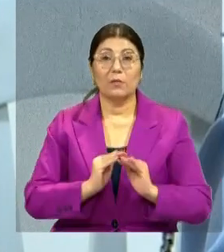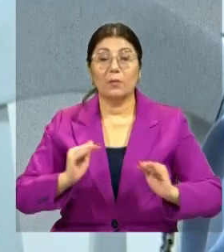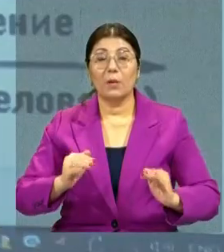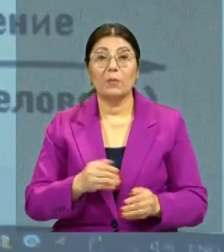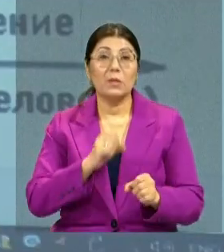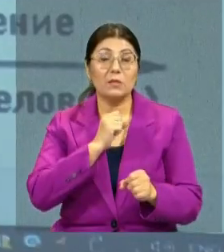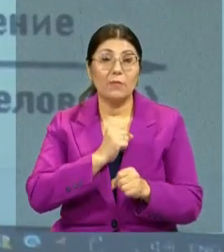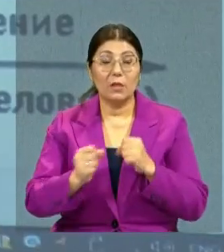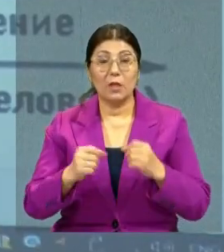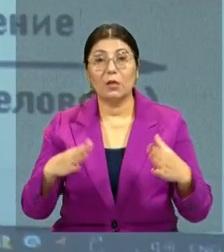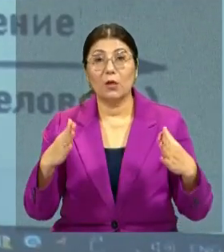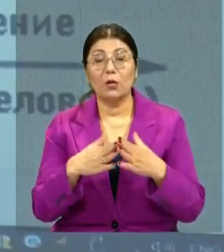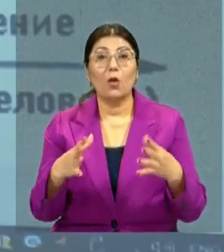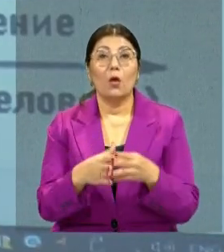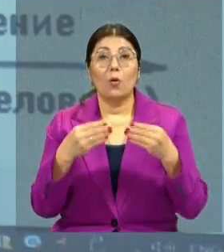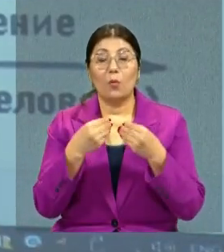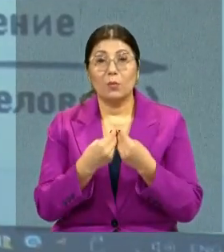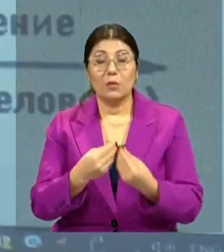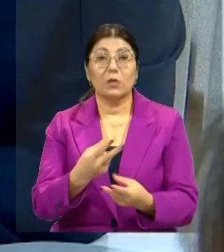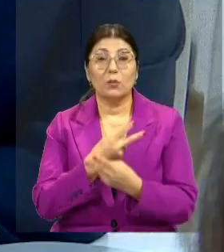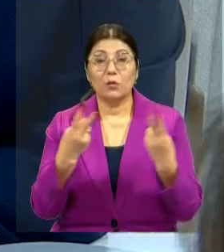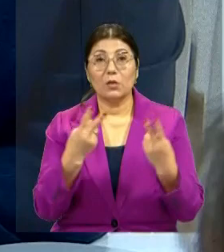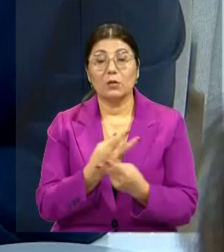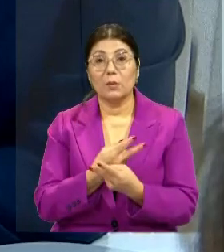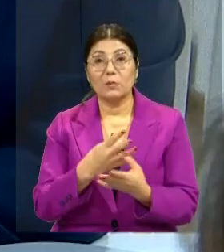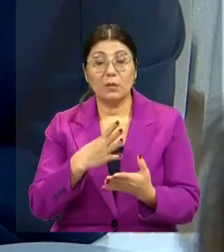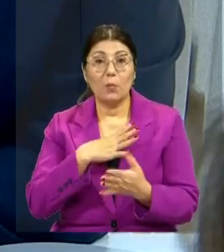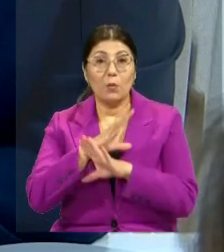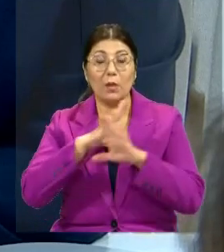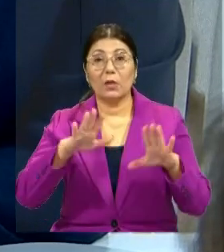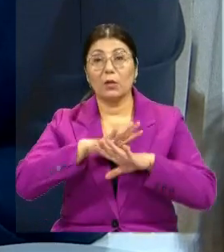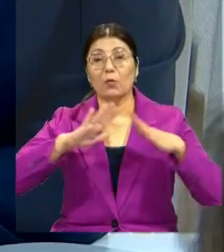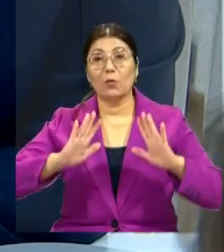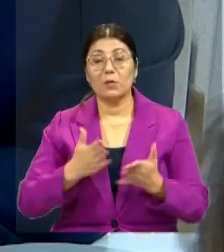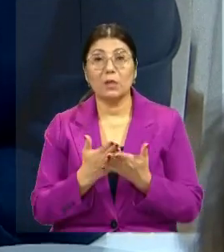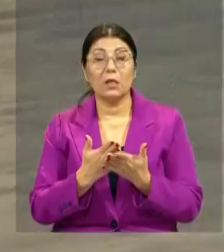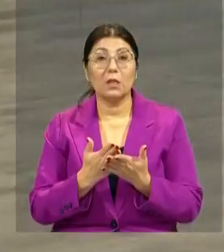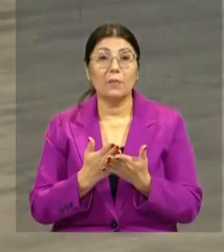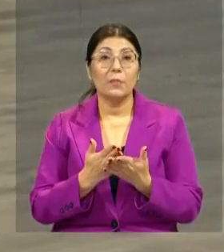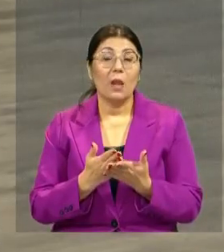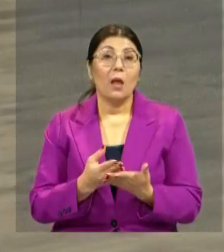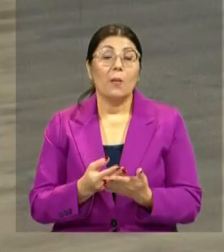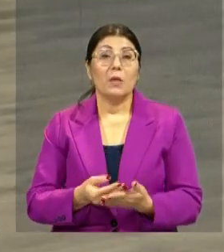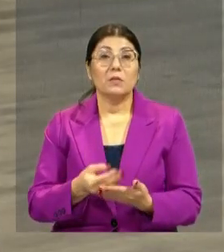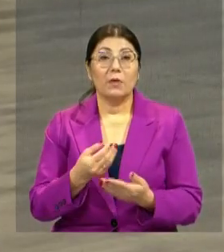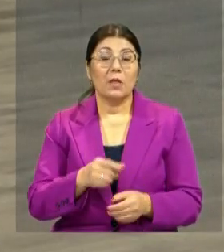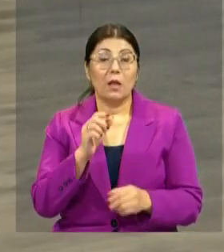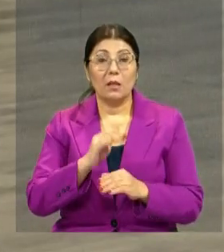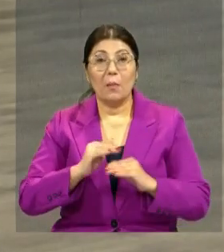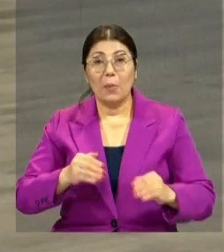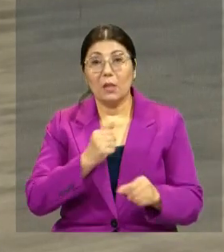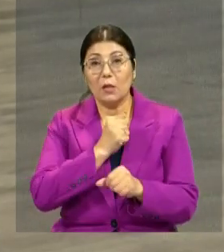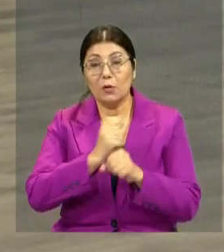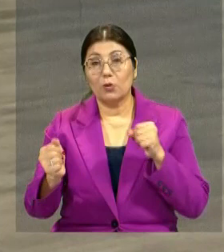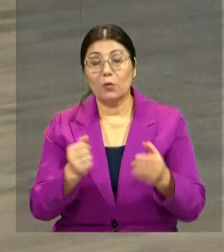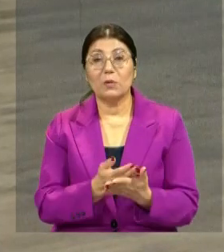зорлық зомбылықтың үй отбасы ішінде көрсетілуі көзге түсе қоймағандықтан көп жағдайда мойындалмайды. Дөрекілік, балаға күш көрсету,